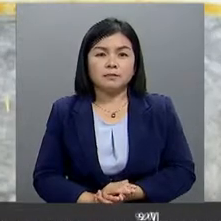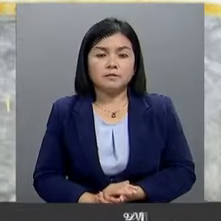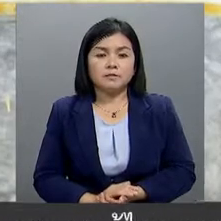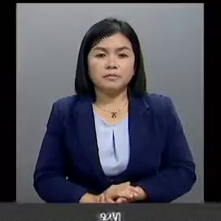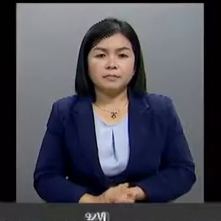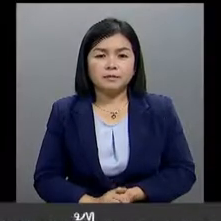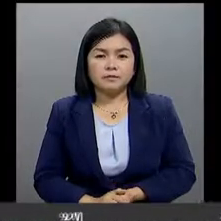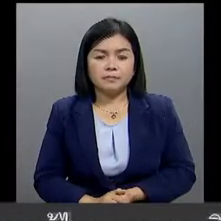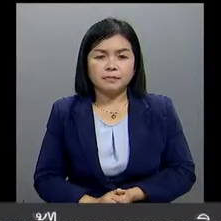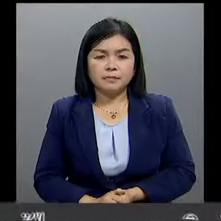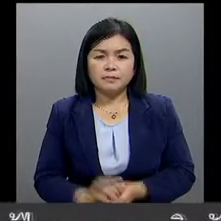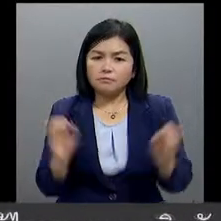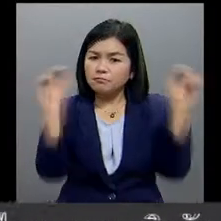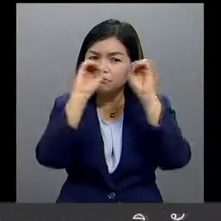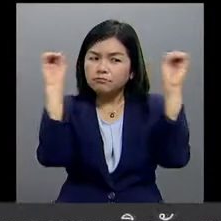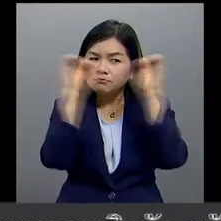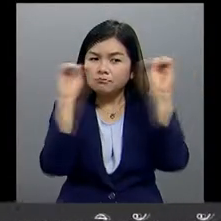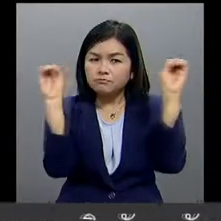ย